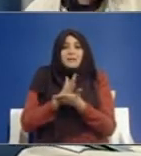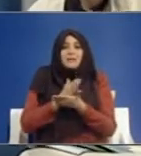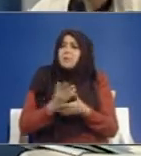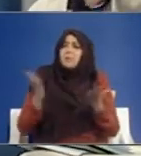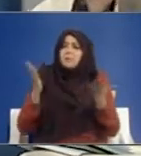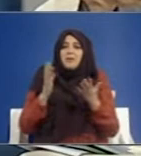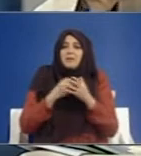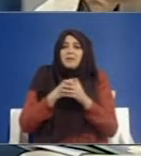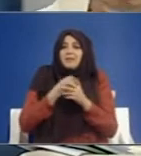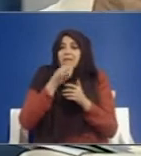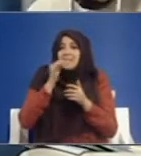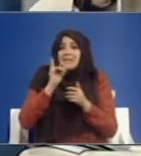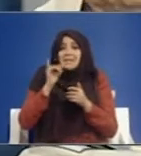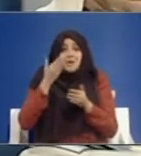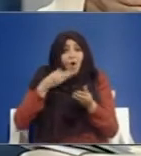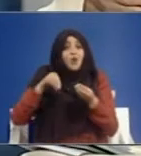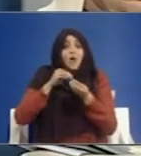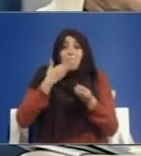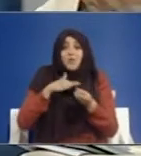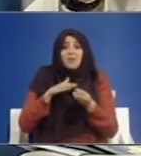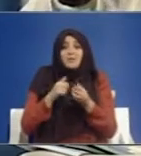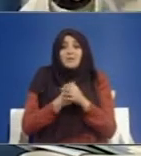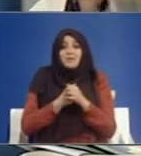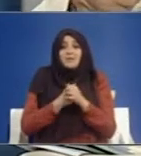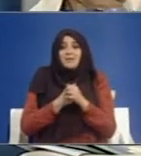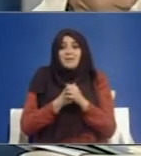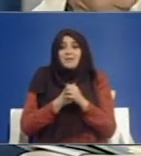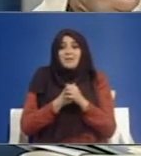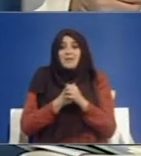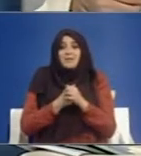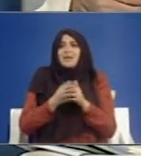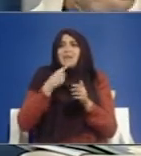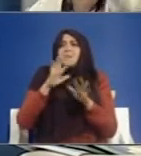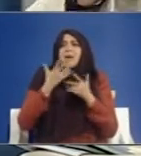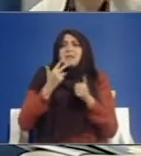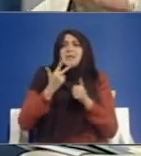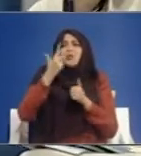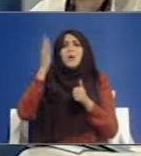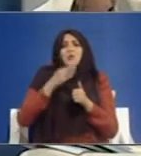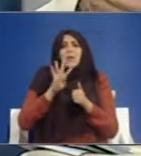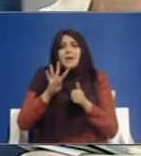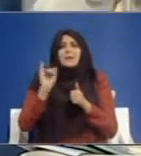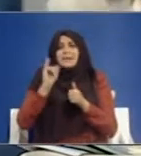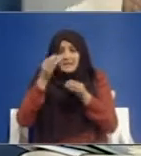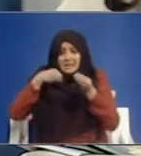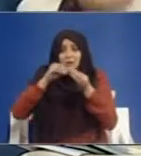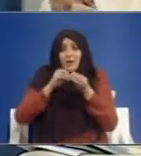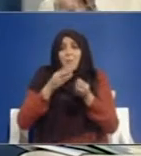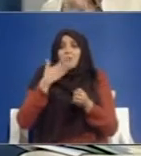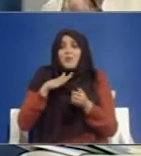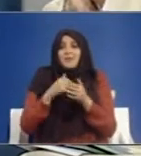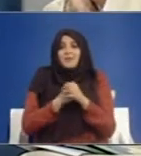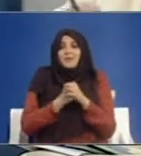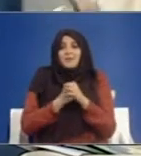بأس ولكن إذا زدت يكون أفضل. قالوا إذا ثلاثة أرباع، قالوا مليح لا بأس لكن لو زدت يكون